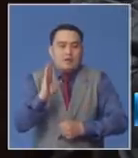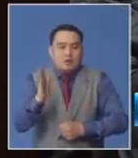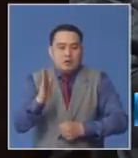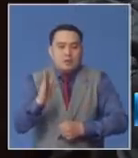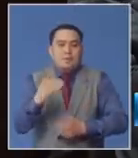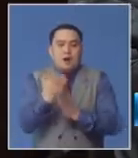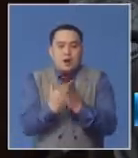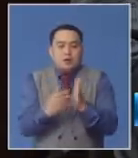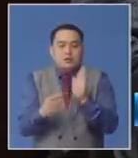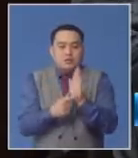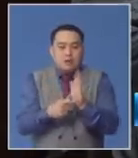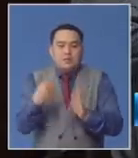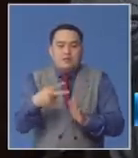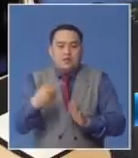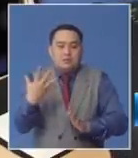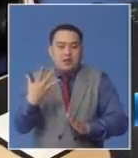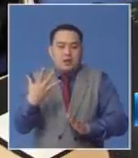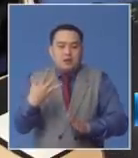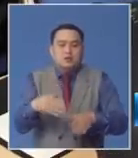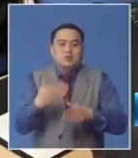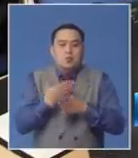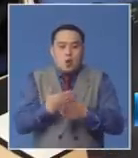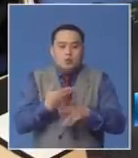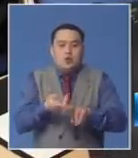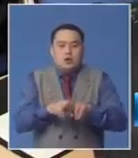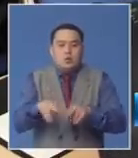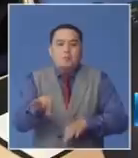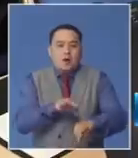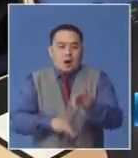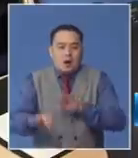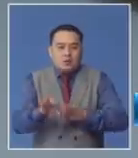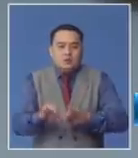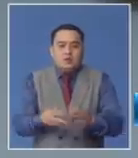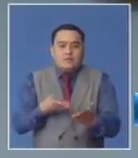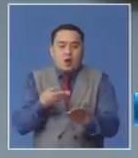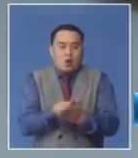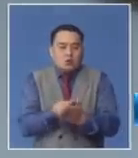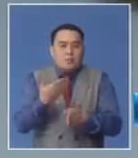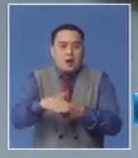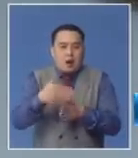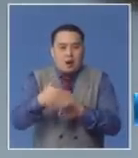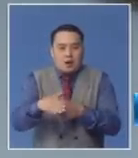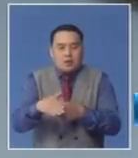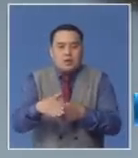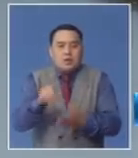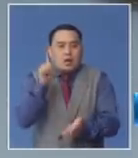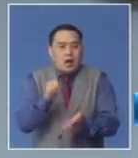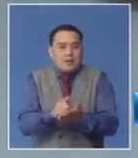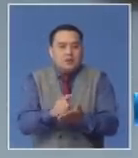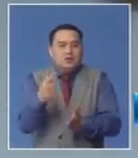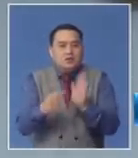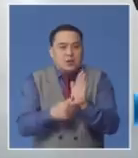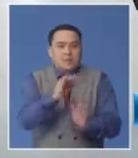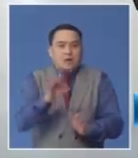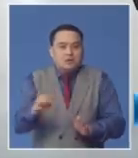именуется 7-23 25 благодаря этому проекту условия ставки вознаграждения по кредитам не должны превышать 7